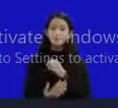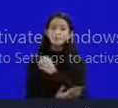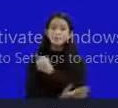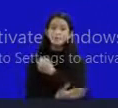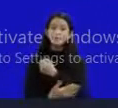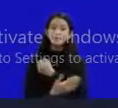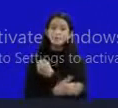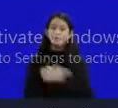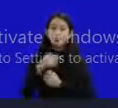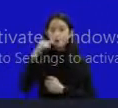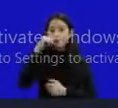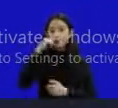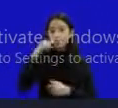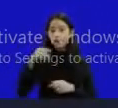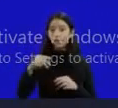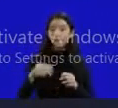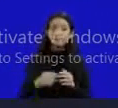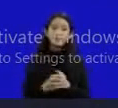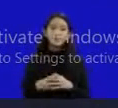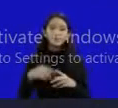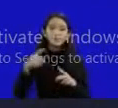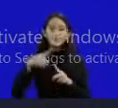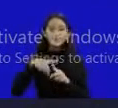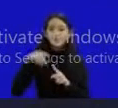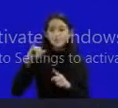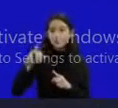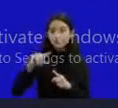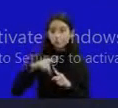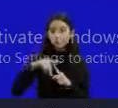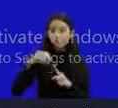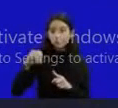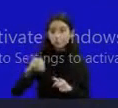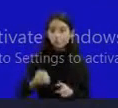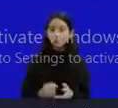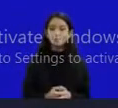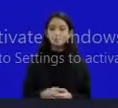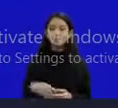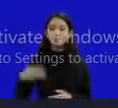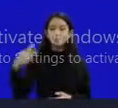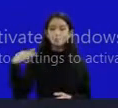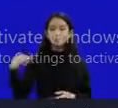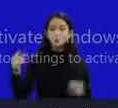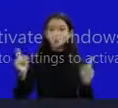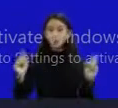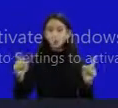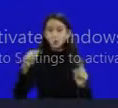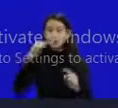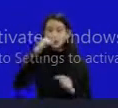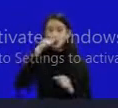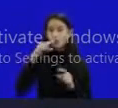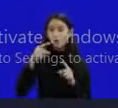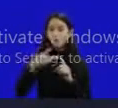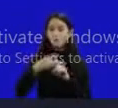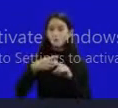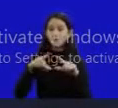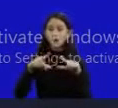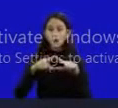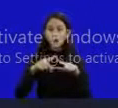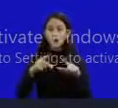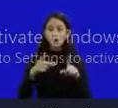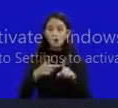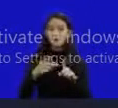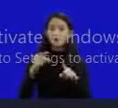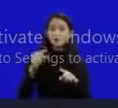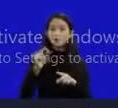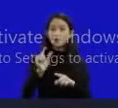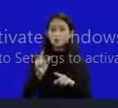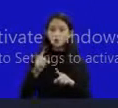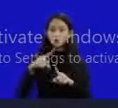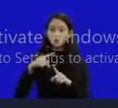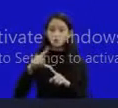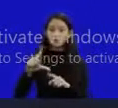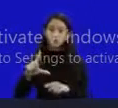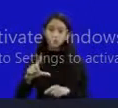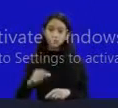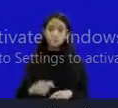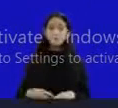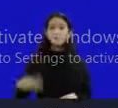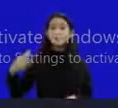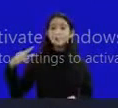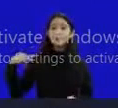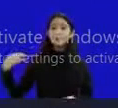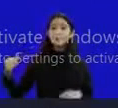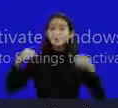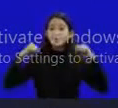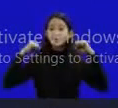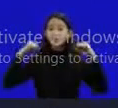Muhammad Tito karnavian Hai Menteri Agama Bapak fakhrurrazi Menteri Kesehatan bapak terawan Agus